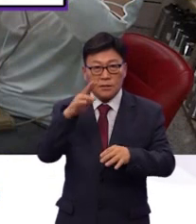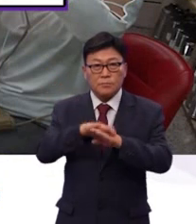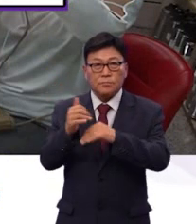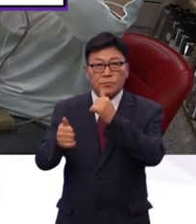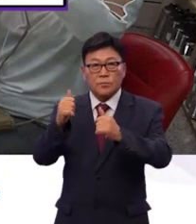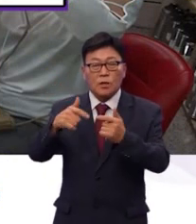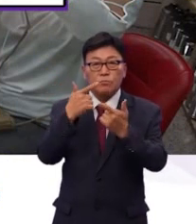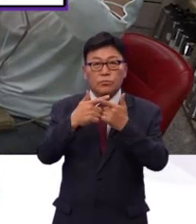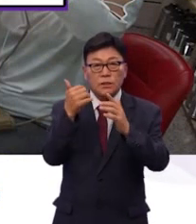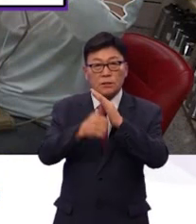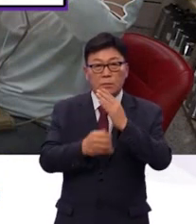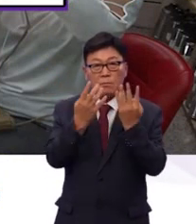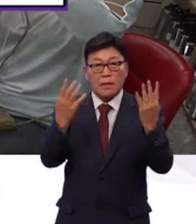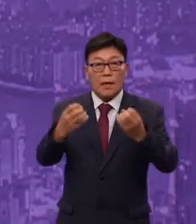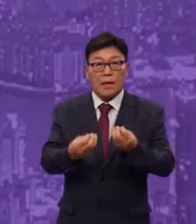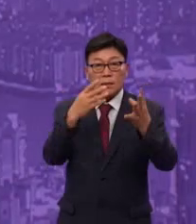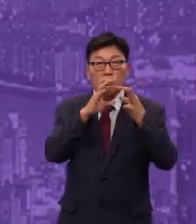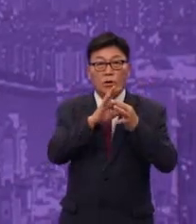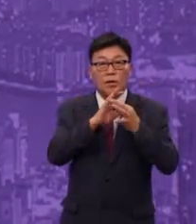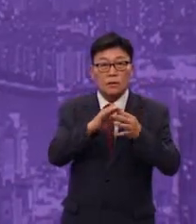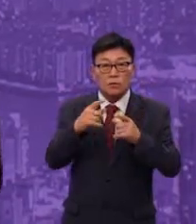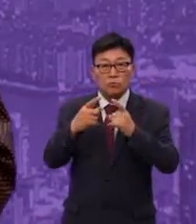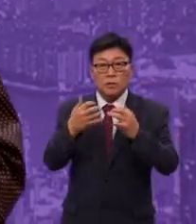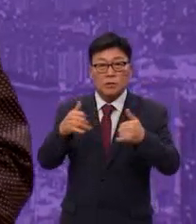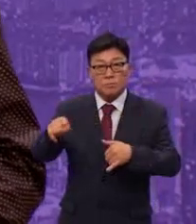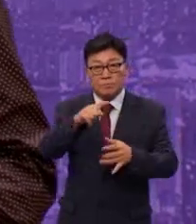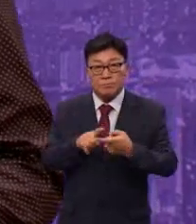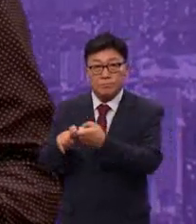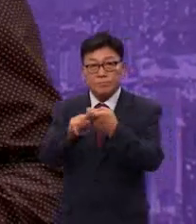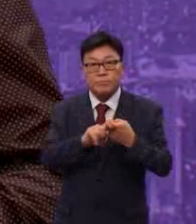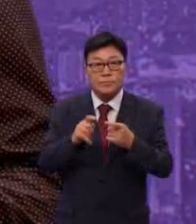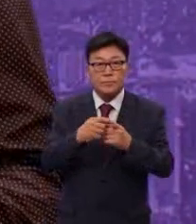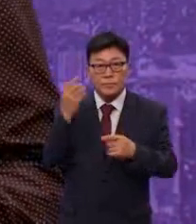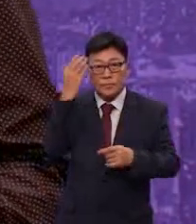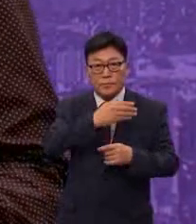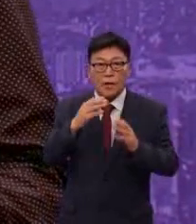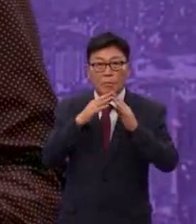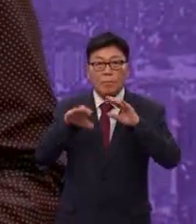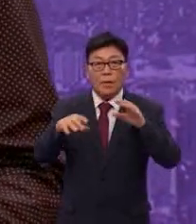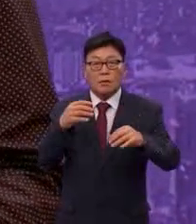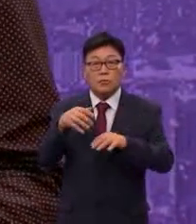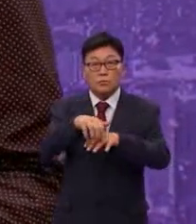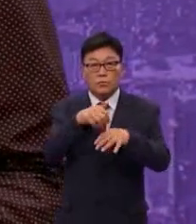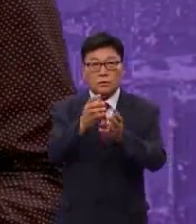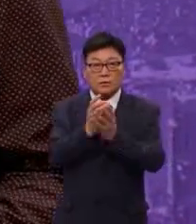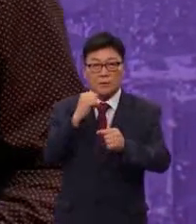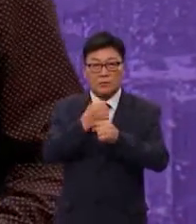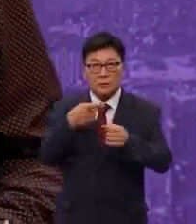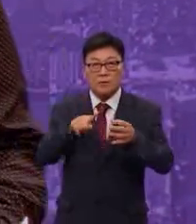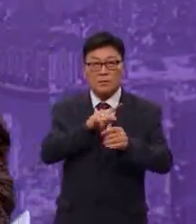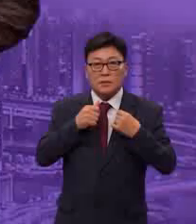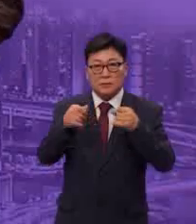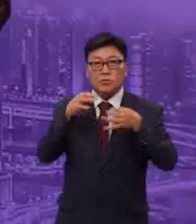21년 부산 실패 박람회 행사를 통해 주민들의 마음을 모으는 건전한 마을 공동체를 만들기 위해서 열심히 노력하겠습니다.